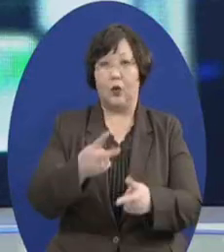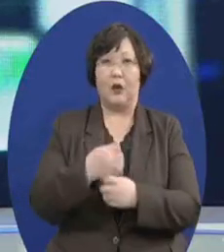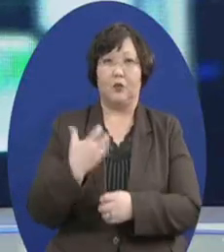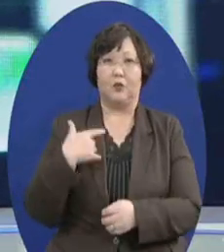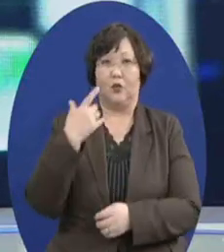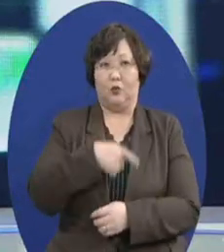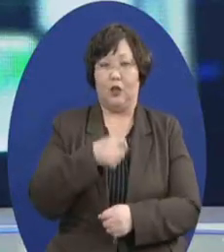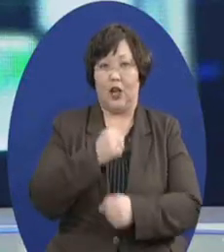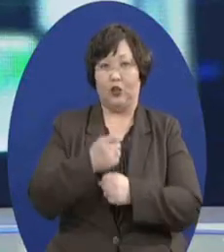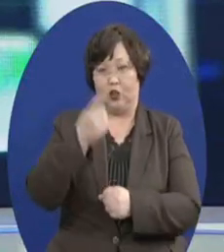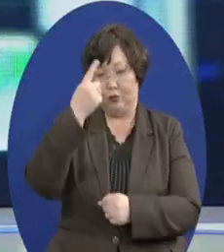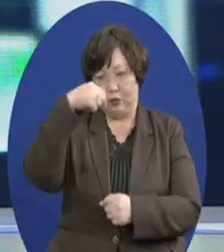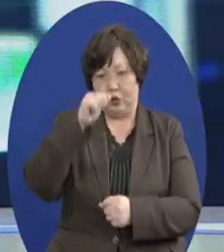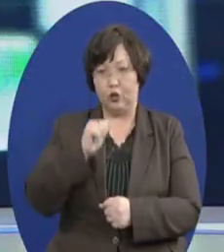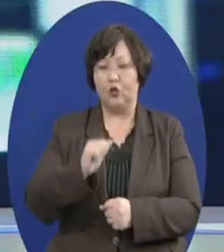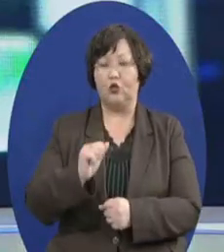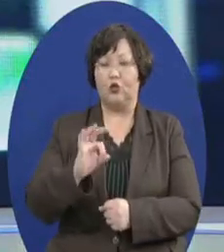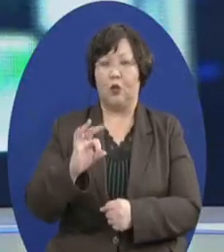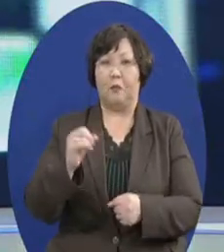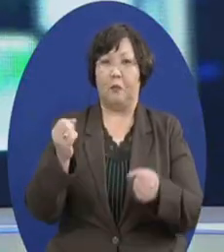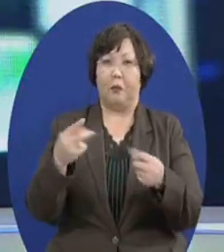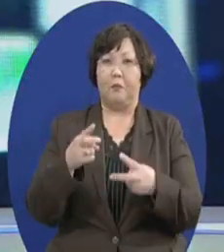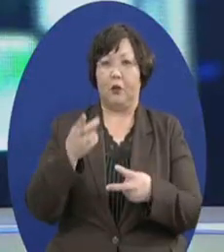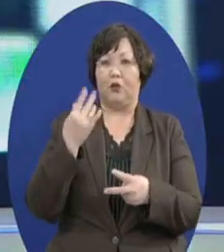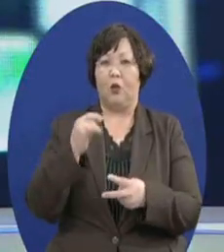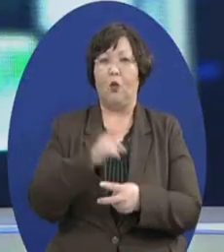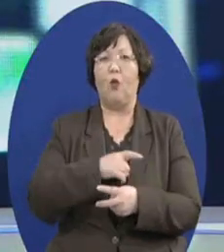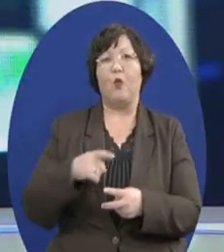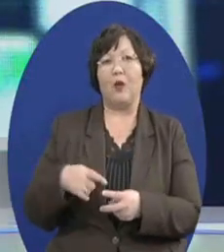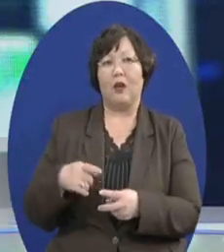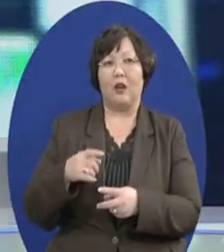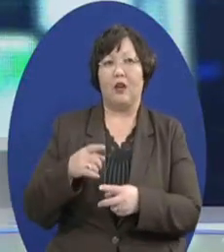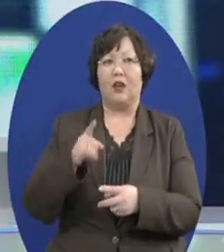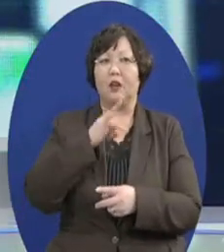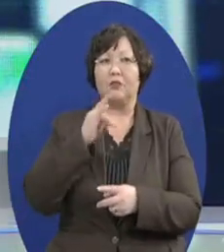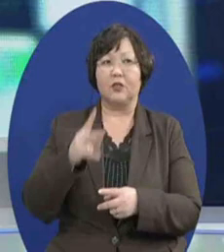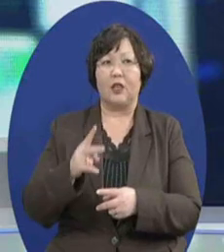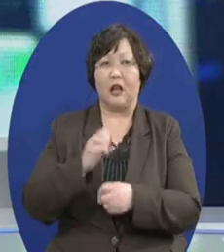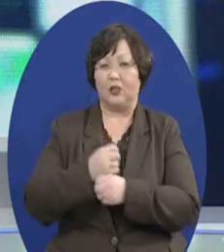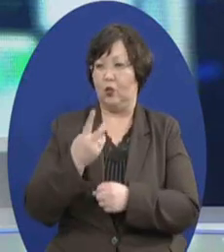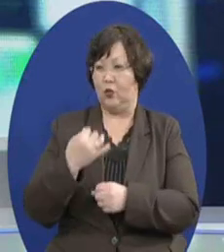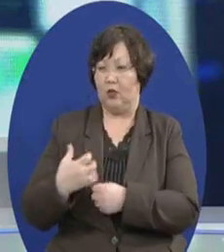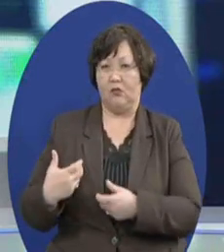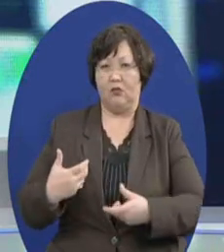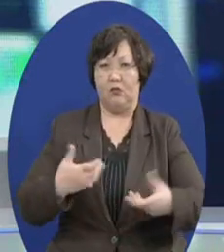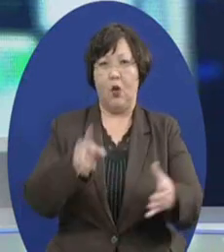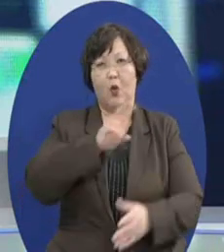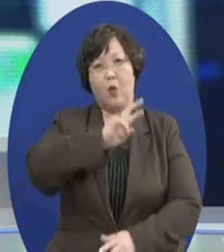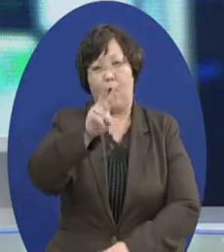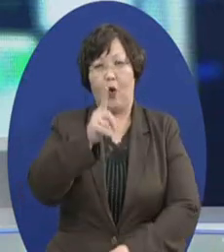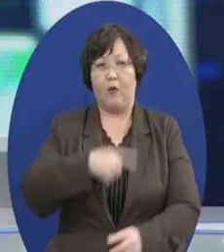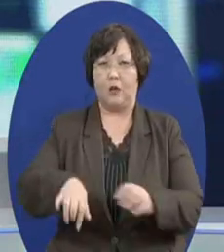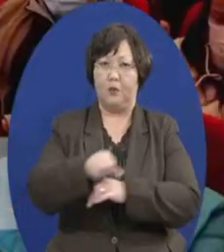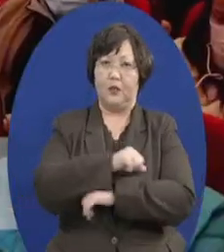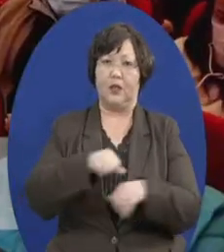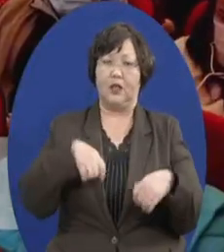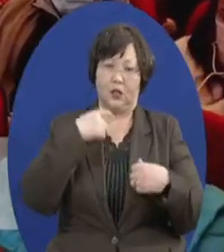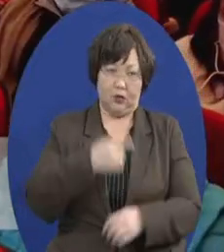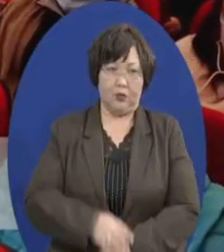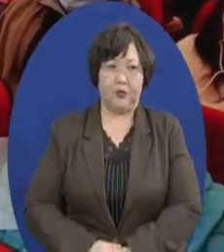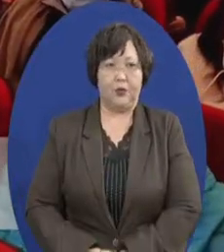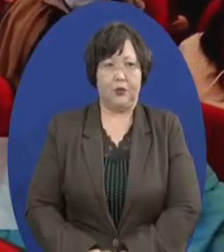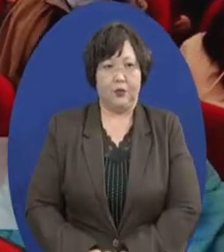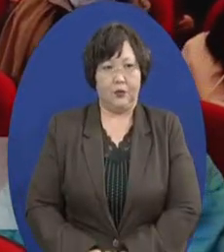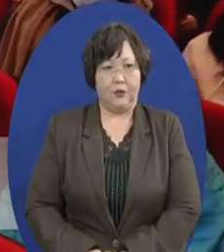үйлдвэрлэгээний албан хаагчдын хөдөлмөрийг бодитоор үнэлж, хувийн хөвшөлд ажил үүргийн шилжүүлэхийг эсэргүүцэж байгаагаа Ховд аймгийн иргэд онцолж байна.